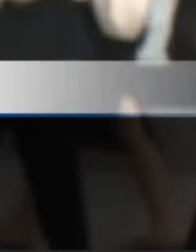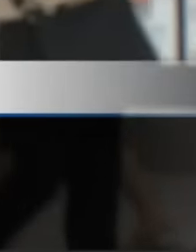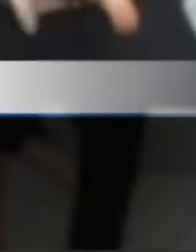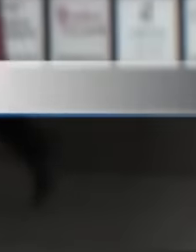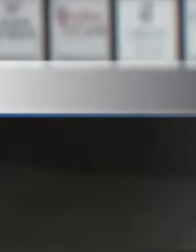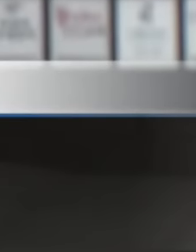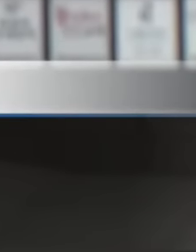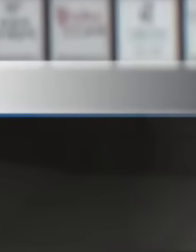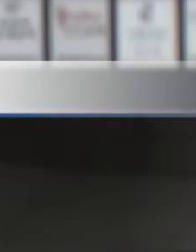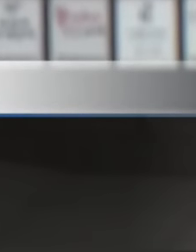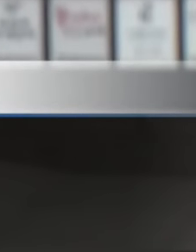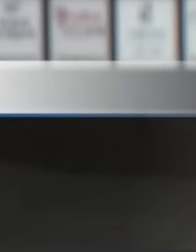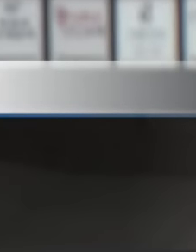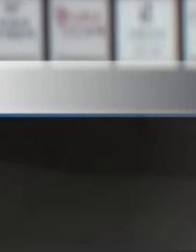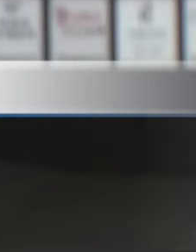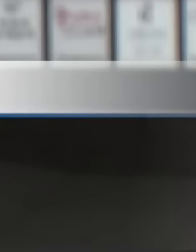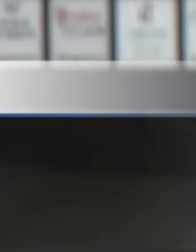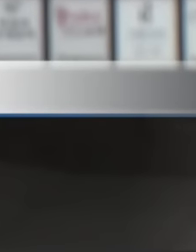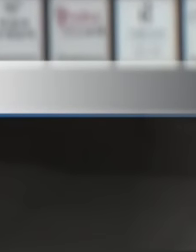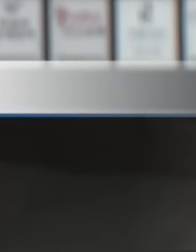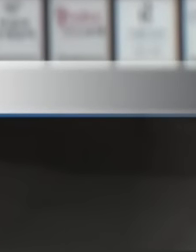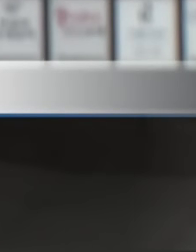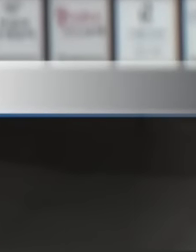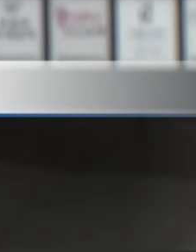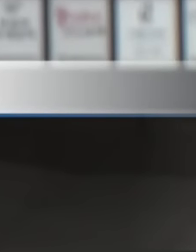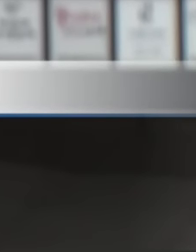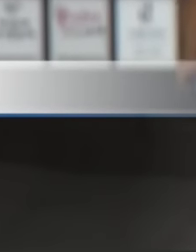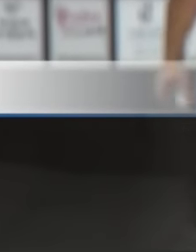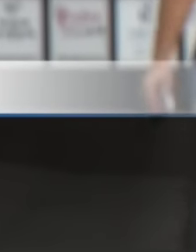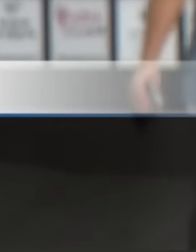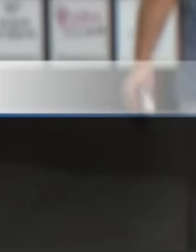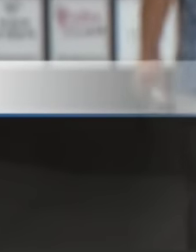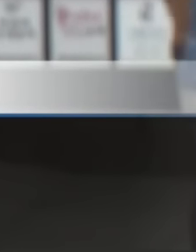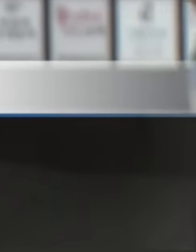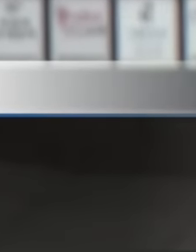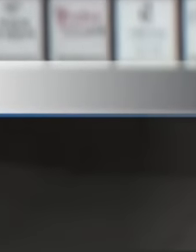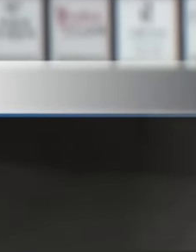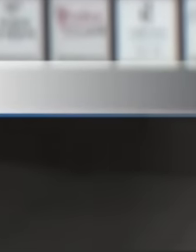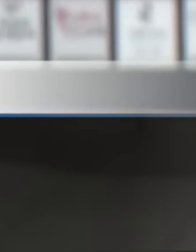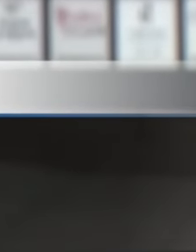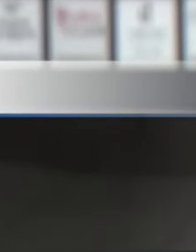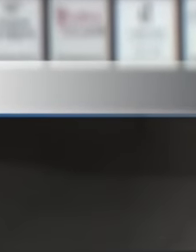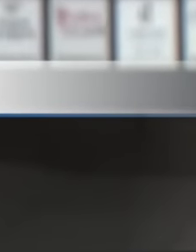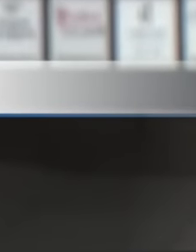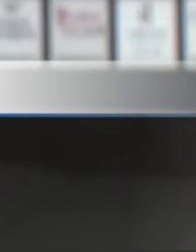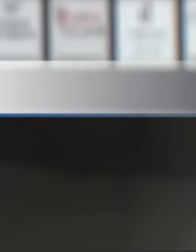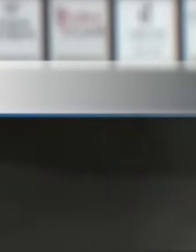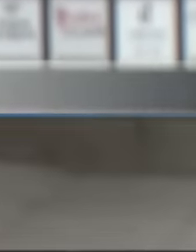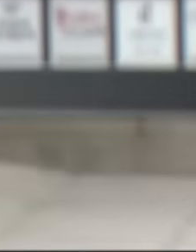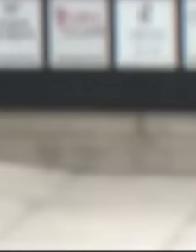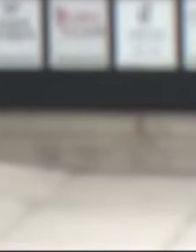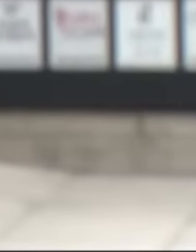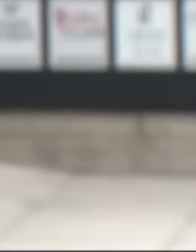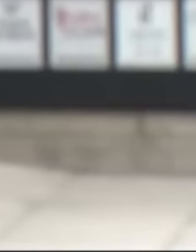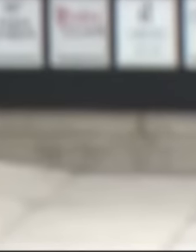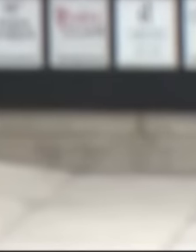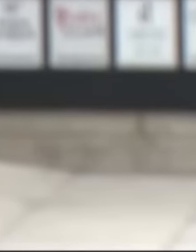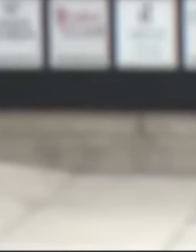상황에서는 국민소환제를 말씀하시는 분들이 많아지는 걸 이해할 것 같습니다 진지하게 이제 검토해 볼 만한 때가 아닌가 하고